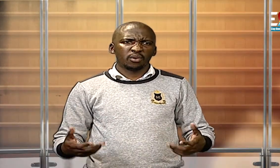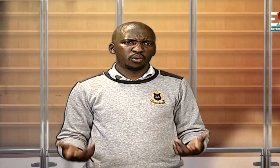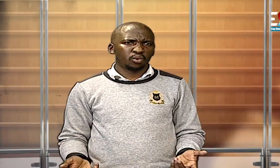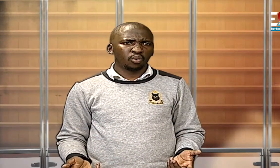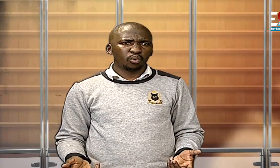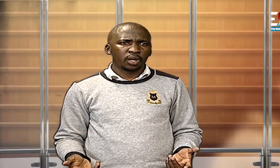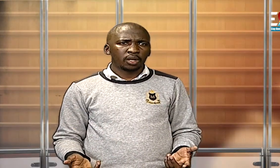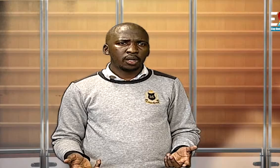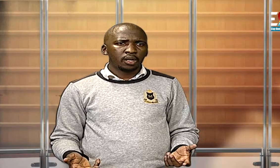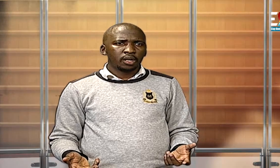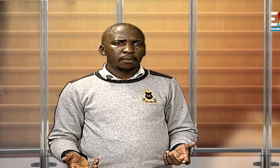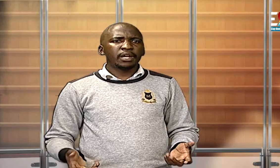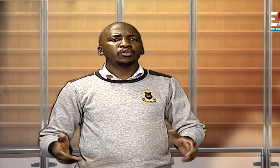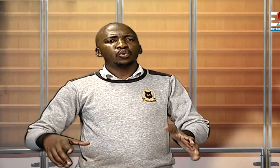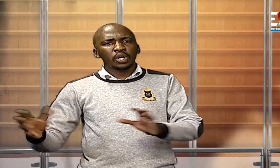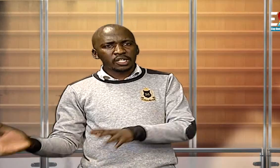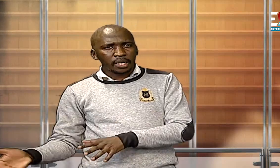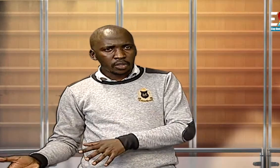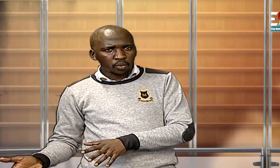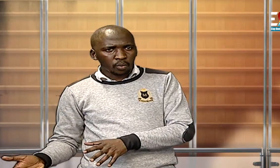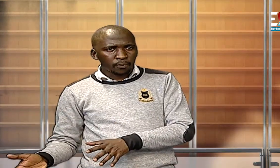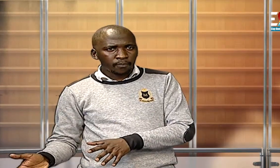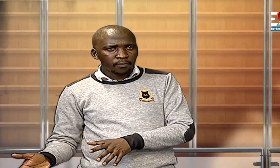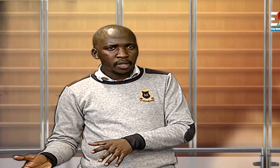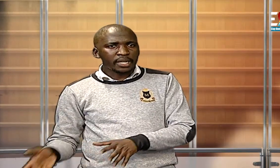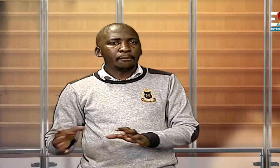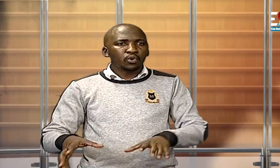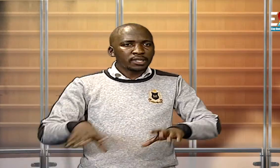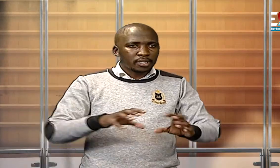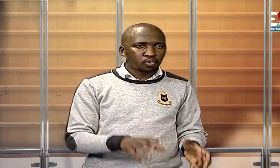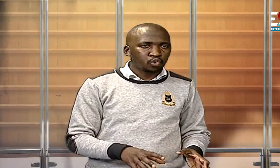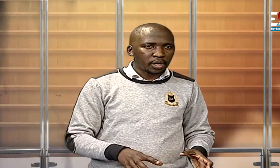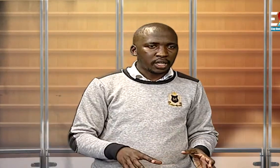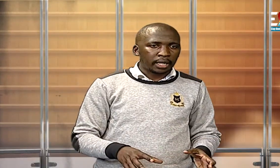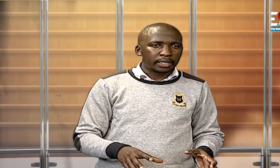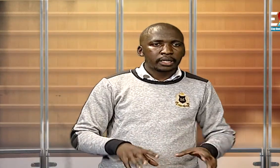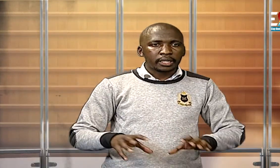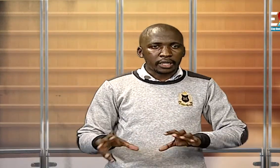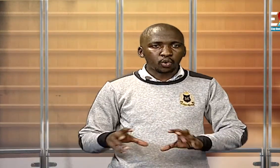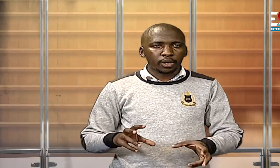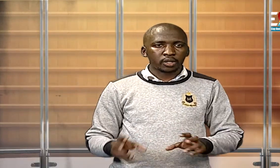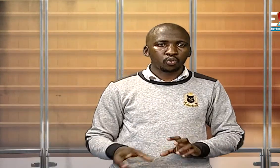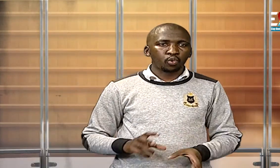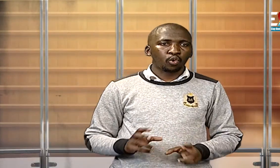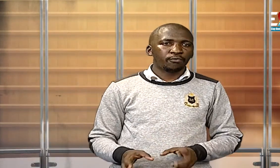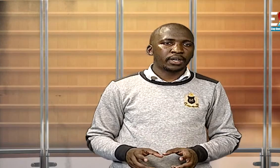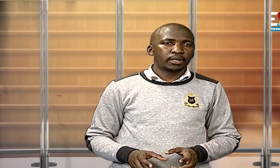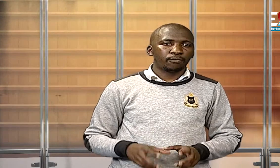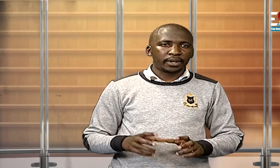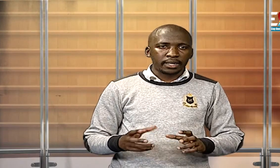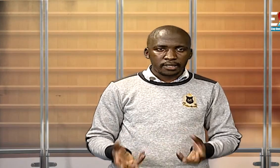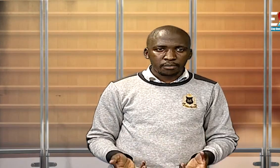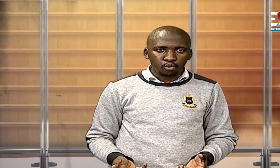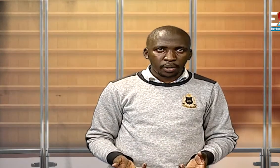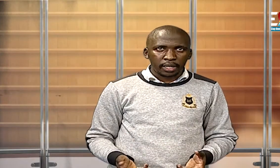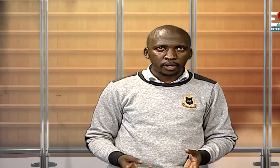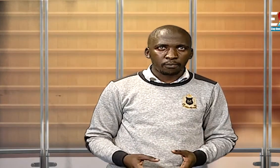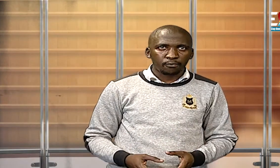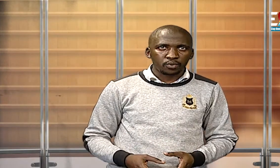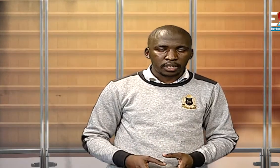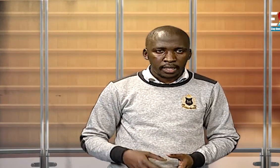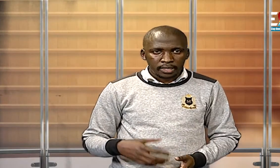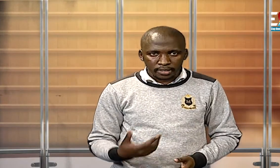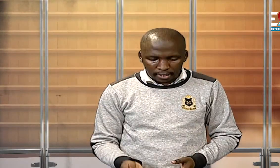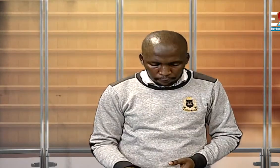lekulobola kuyalotsholwa belichutshwa njani itolo namuhla selichutshwa njani ngito ke tinguquko kufanele sitibuke